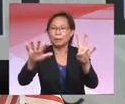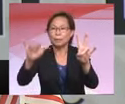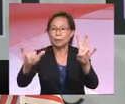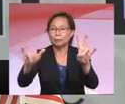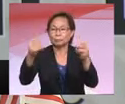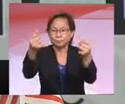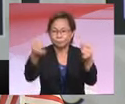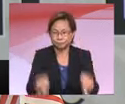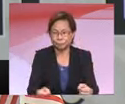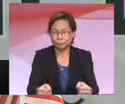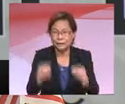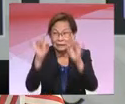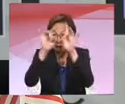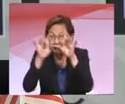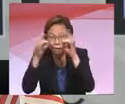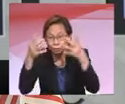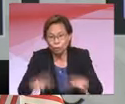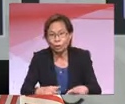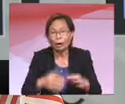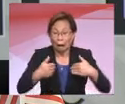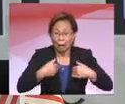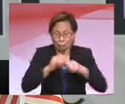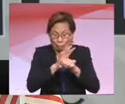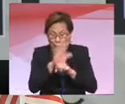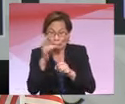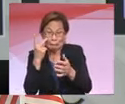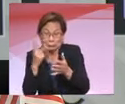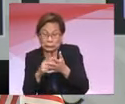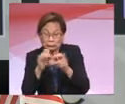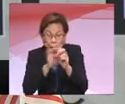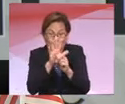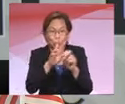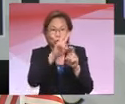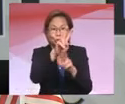76,256 individu. Jumlah kes positif yang dikesan adalah